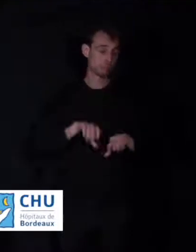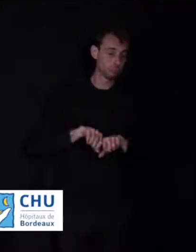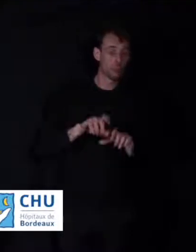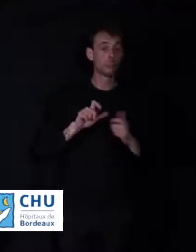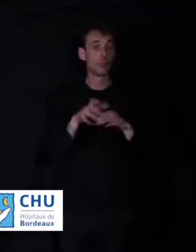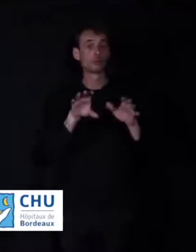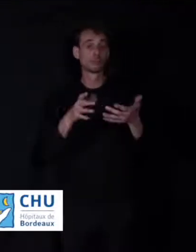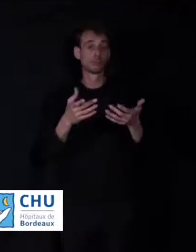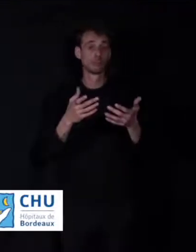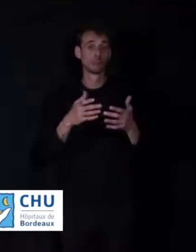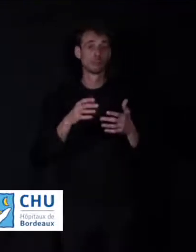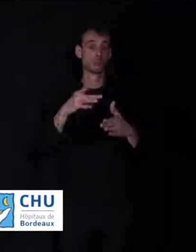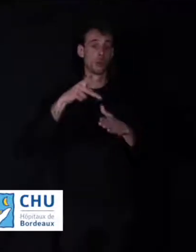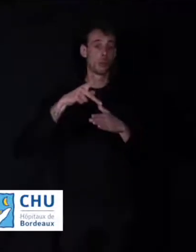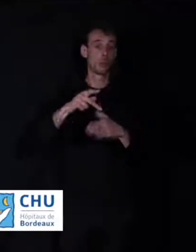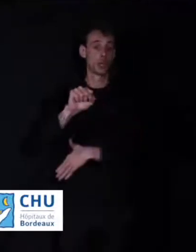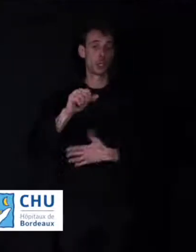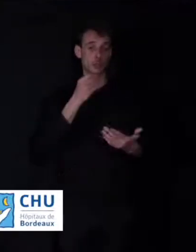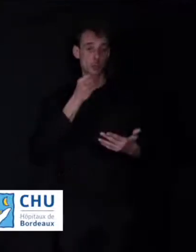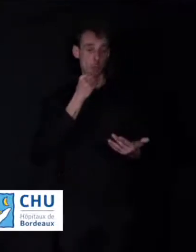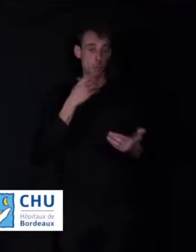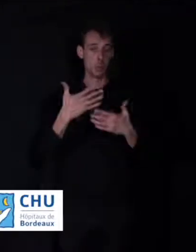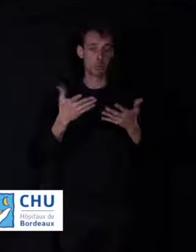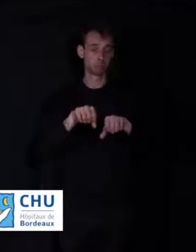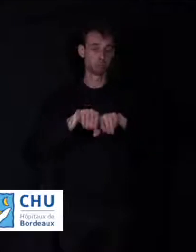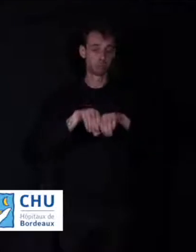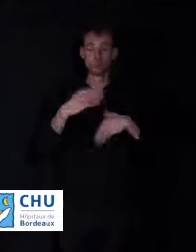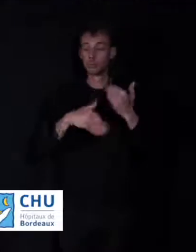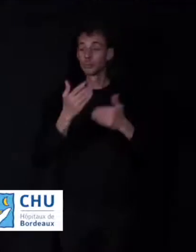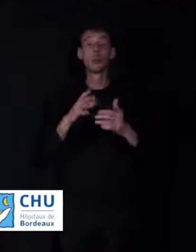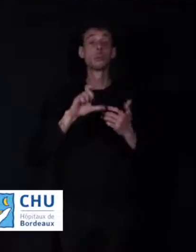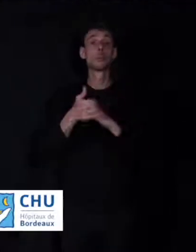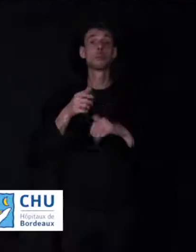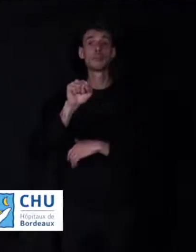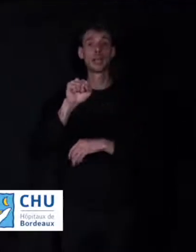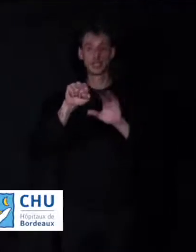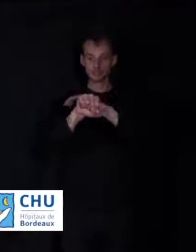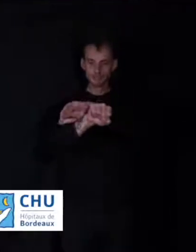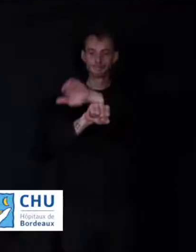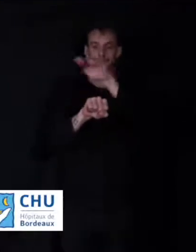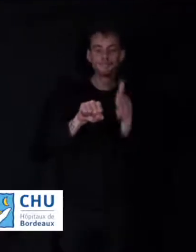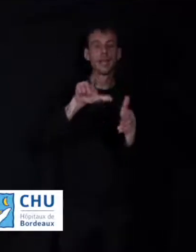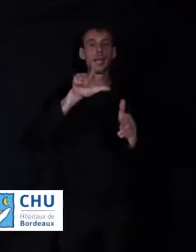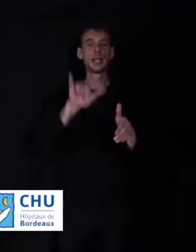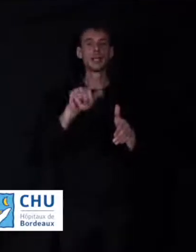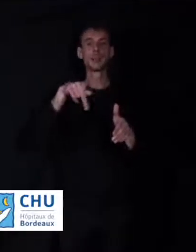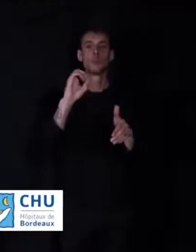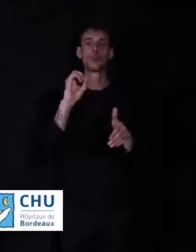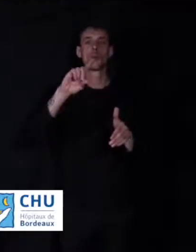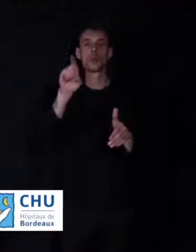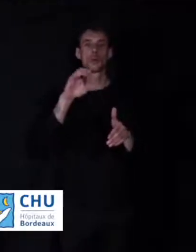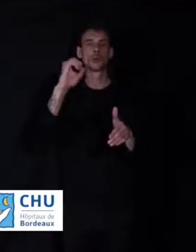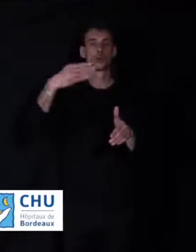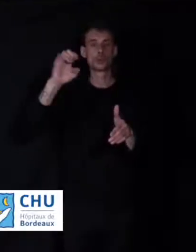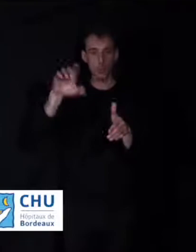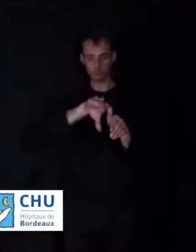mettre dans ce qu'on appelle un liposome. Donc les liposomes, c'est une particule entourée de lipides qui va être contenue dans le vaccin.